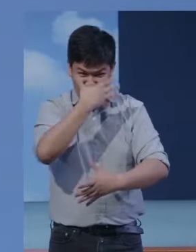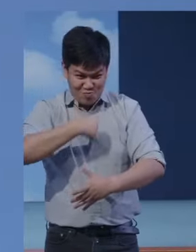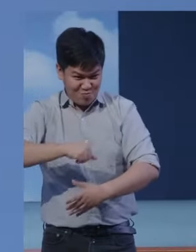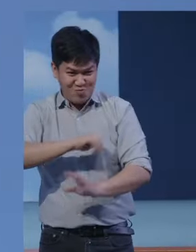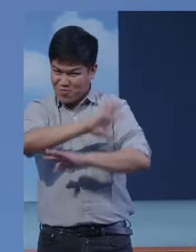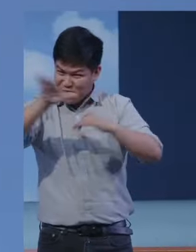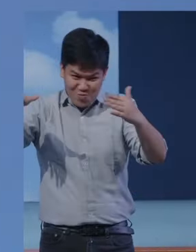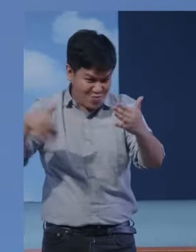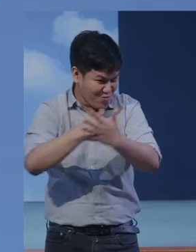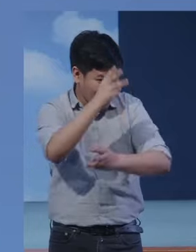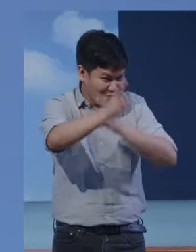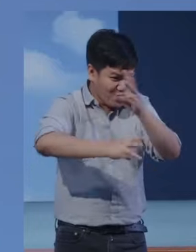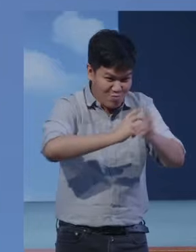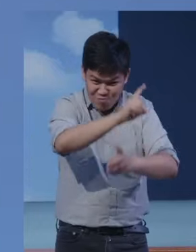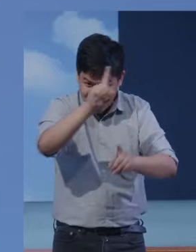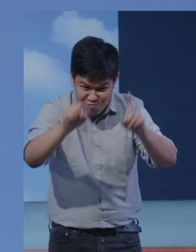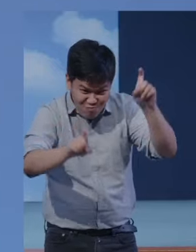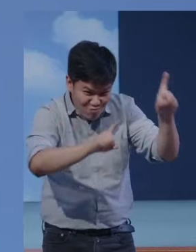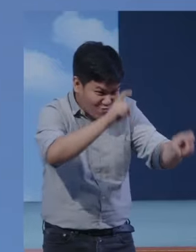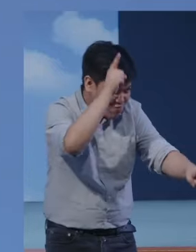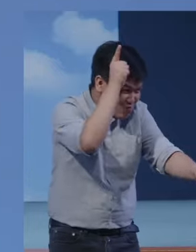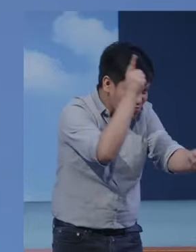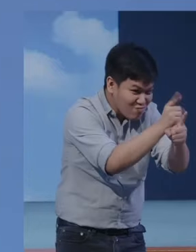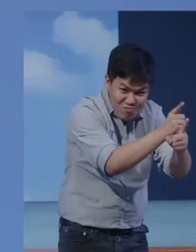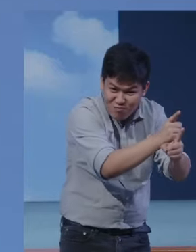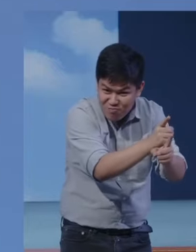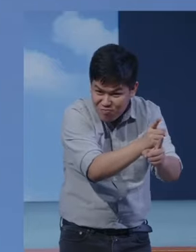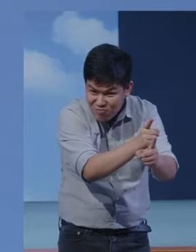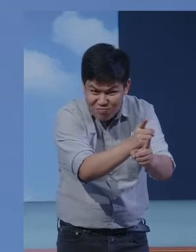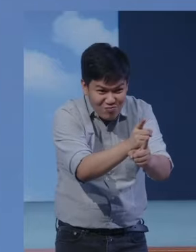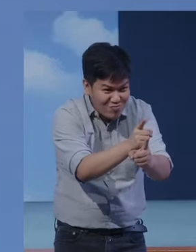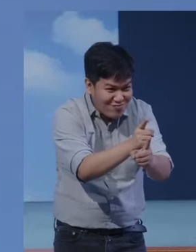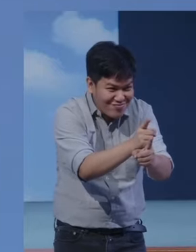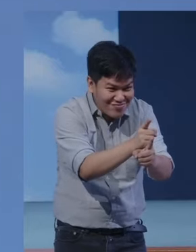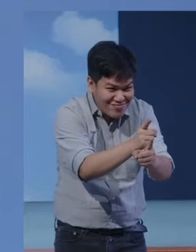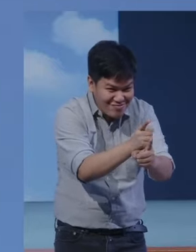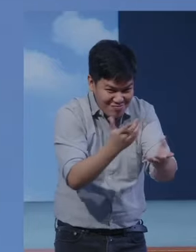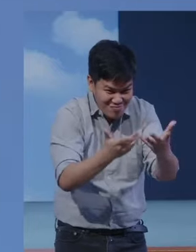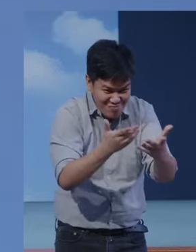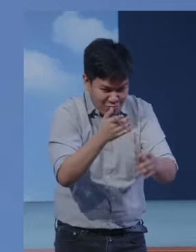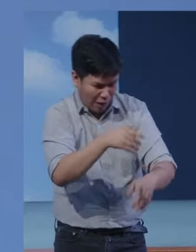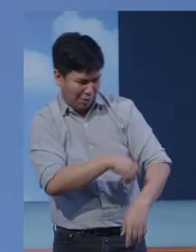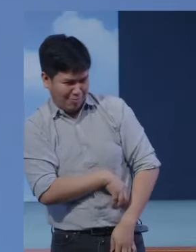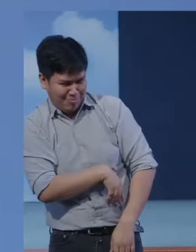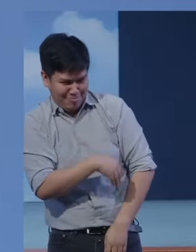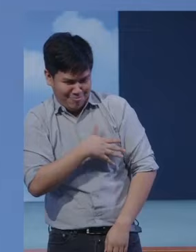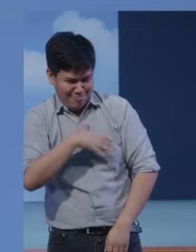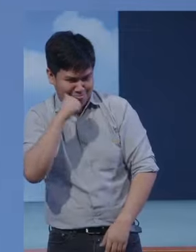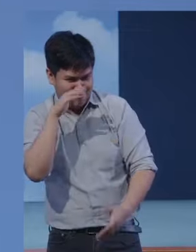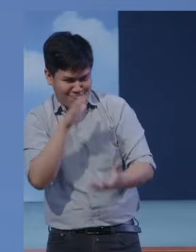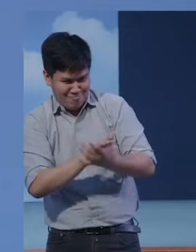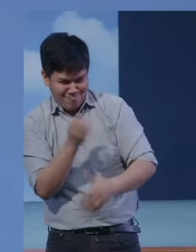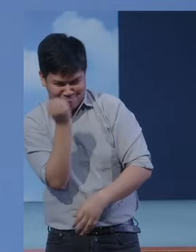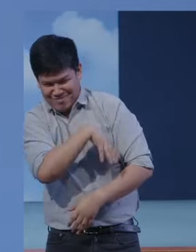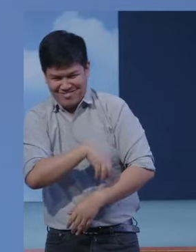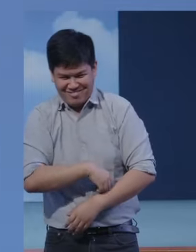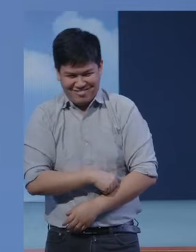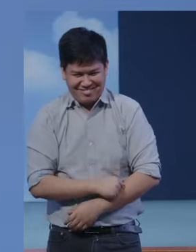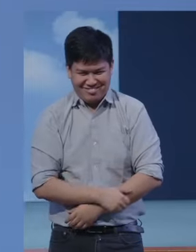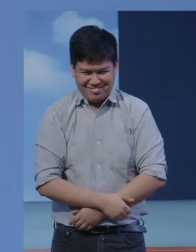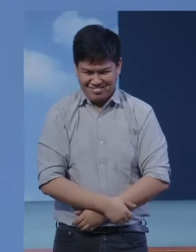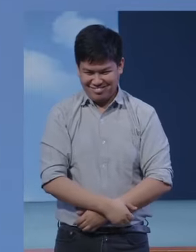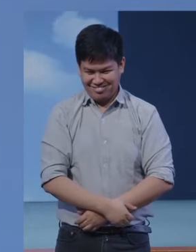sa lahat ng creation ng ating Panginoon ang sabi ng lalaki napakanta